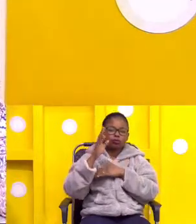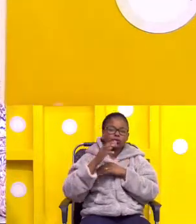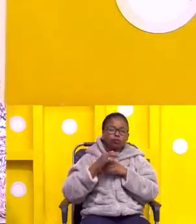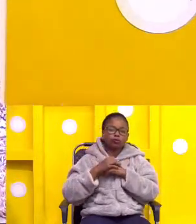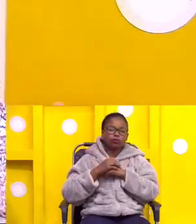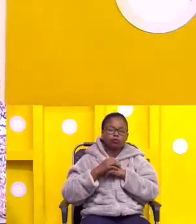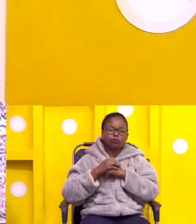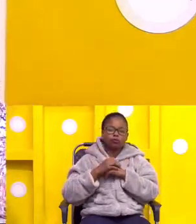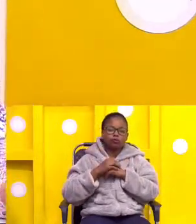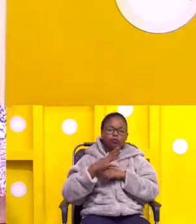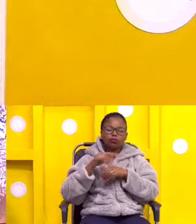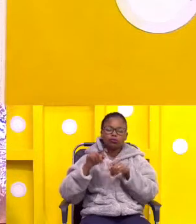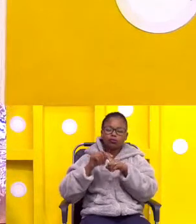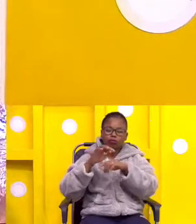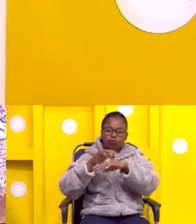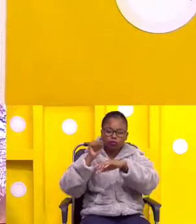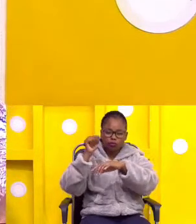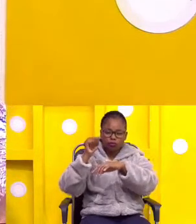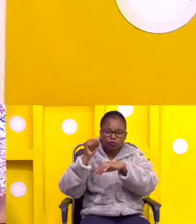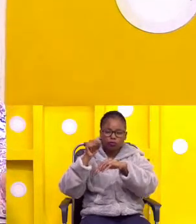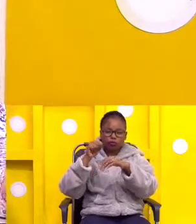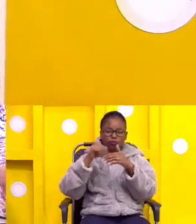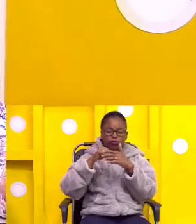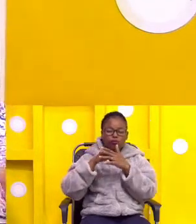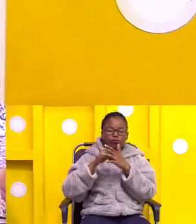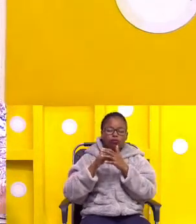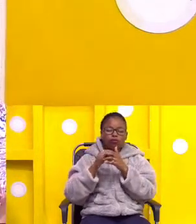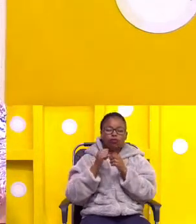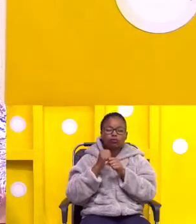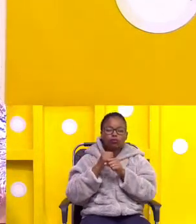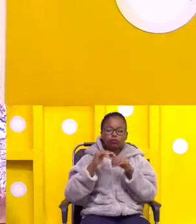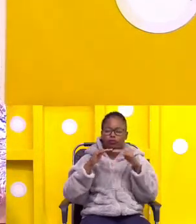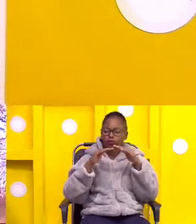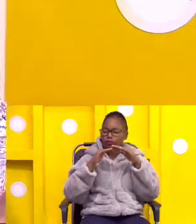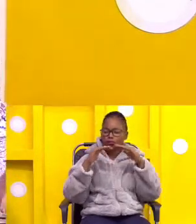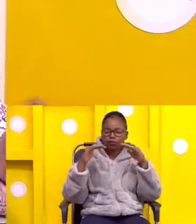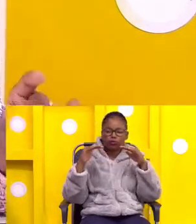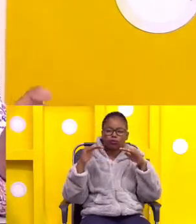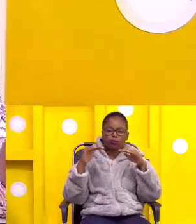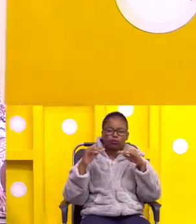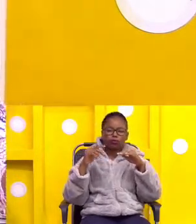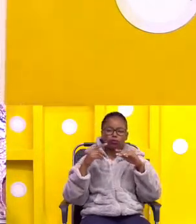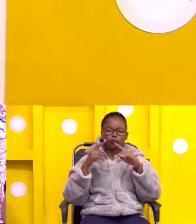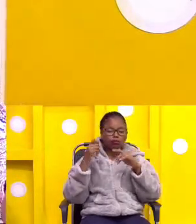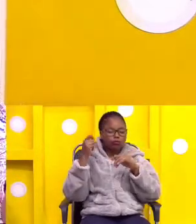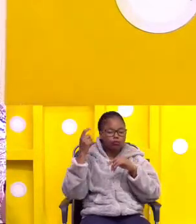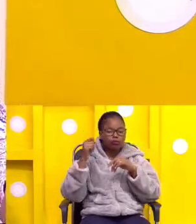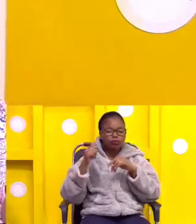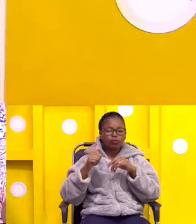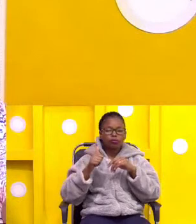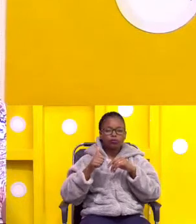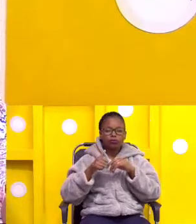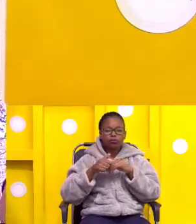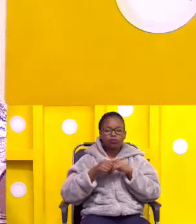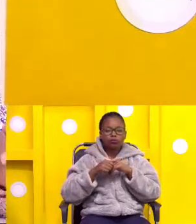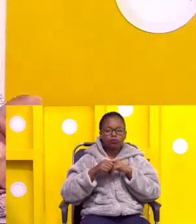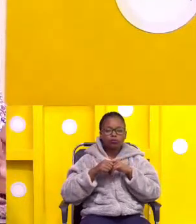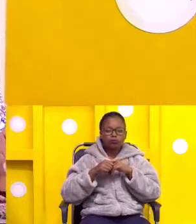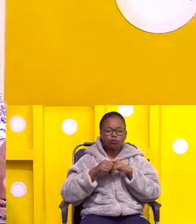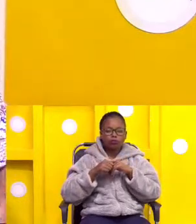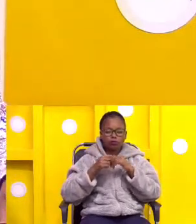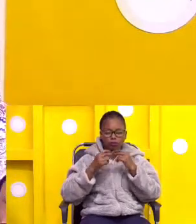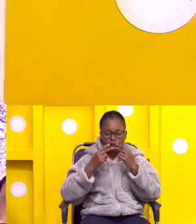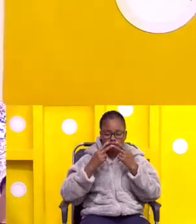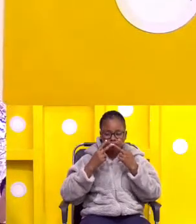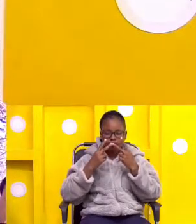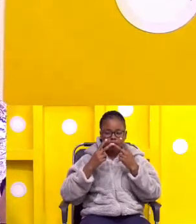metitwo wira-ini wa ngai Mete to mare full time minister. No matie oe. No ne demano la wonga menya